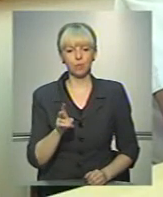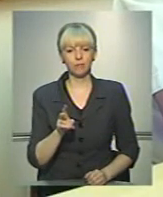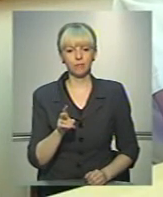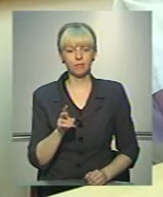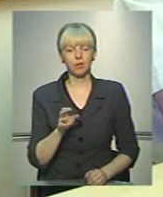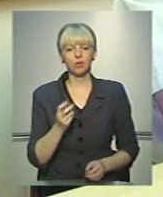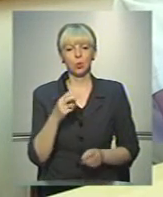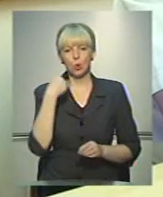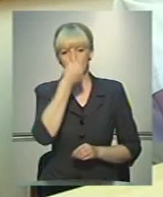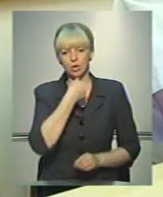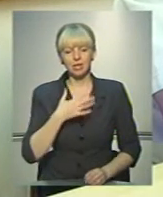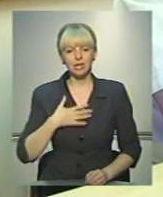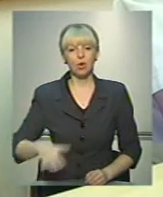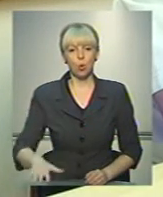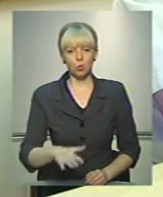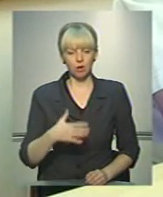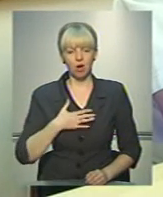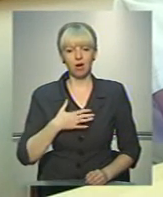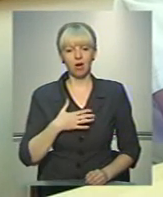на території нашого нового корпусу